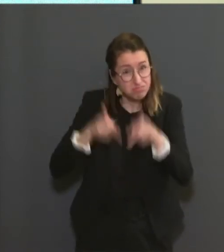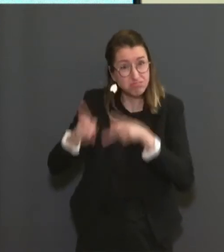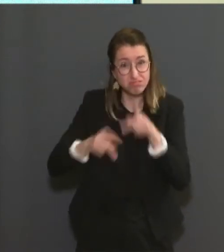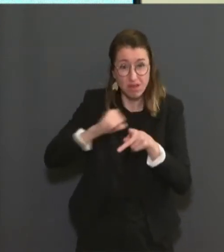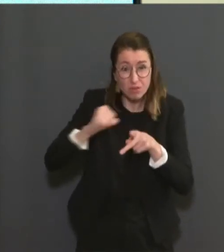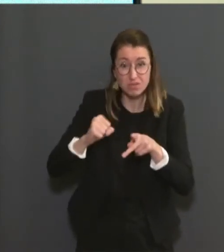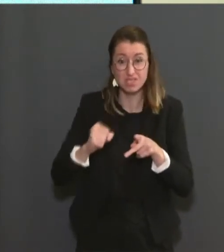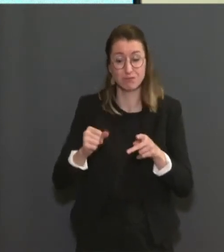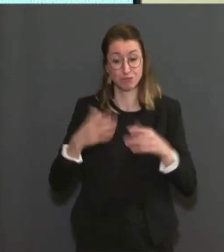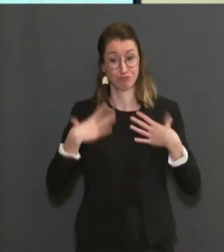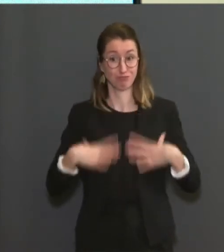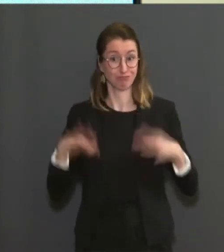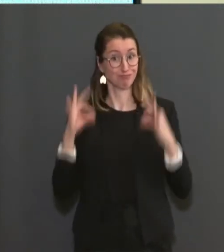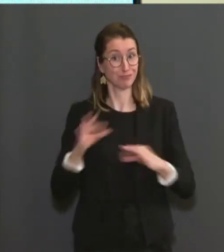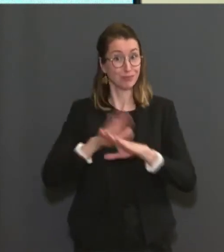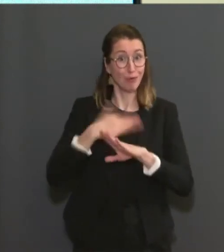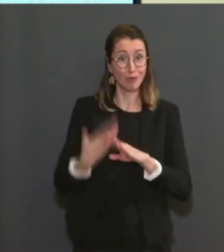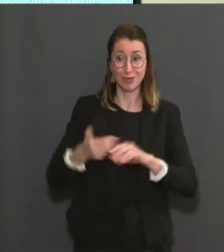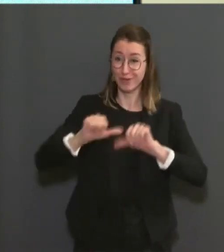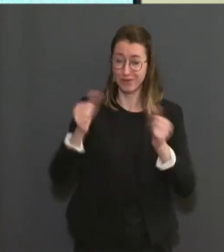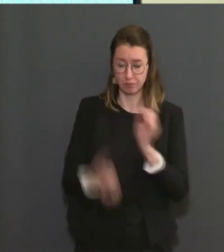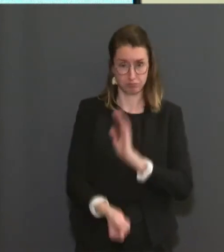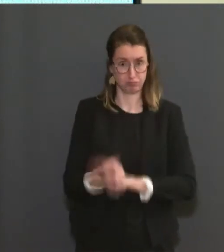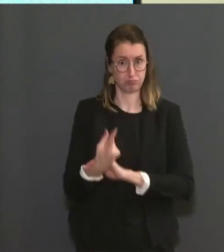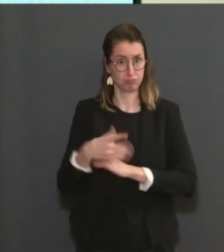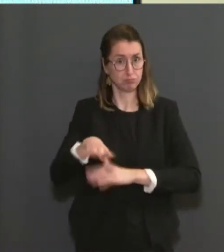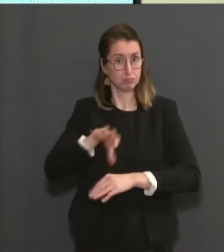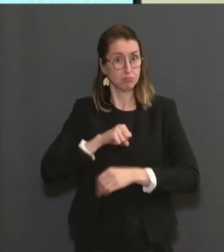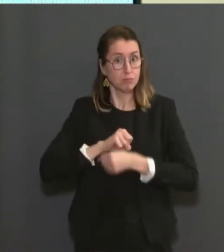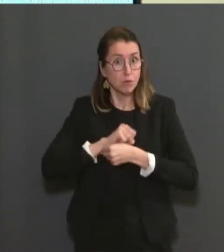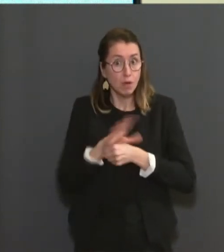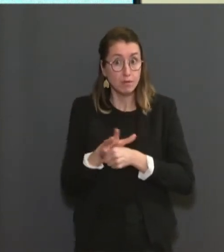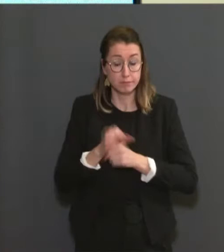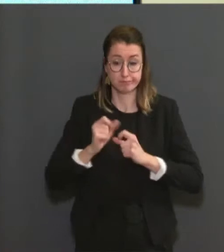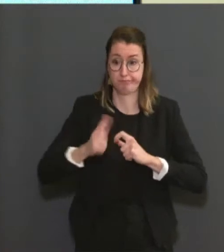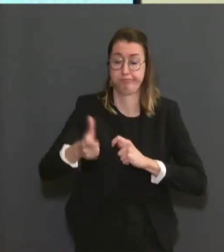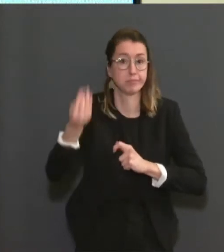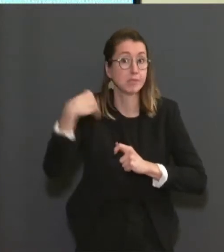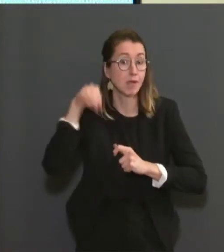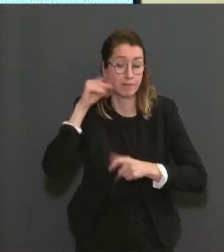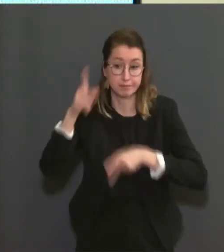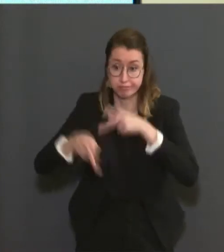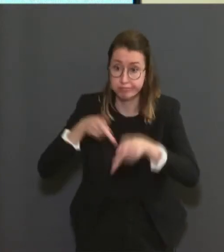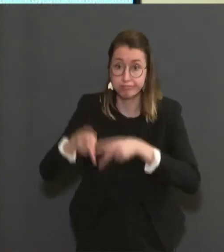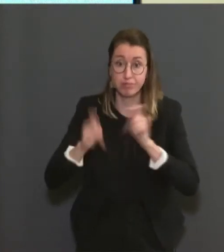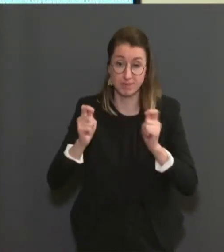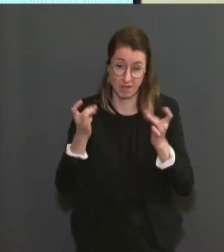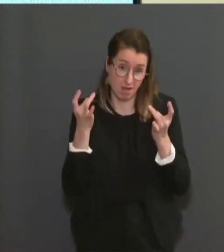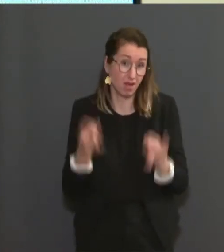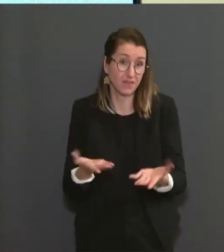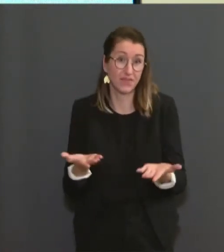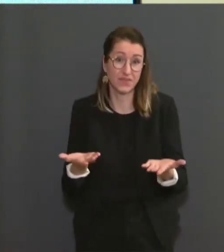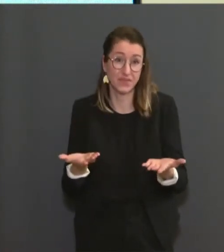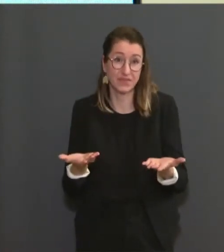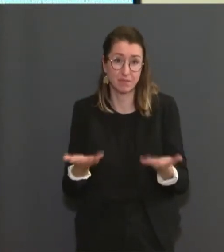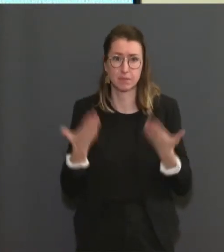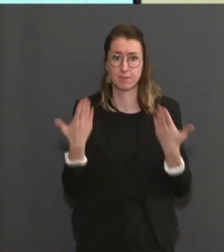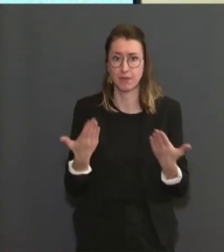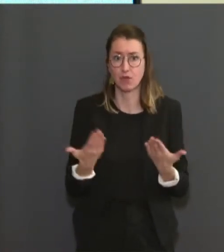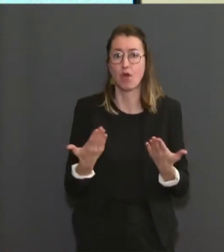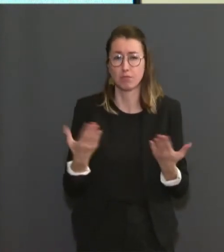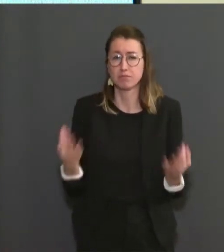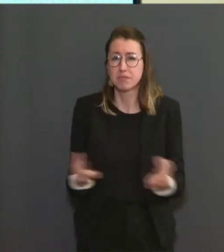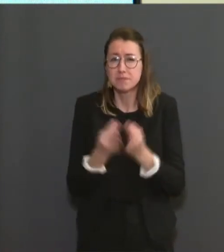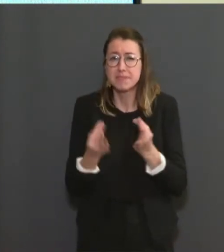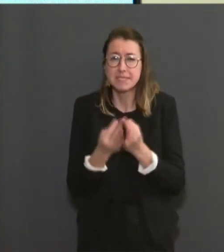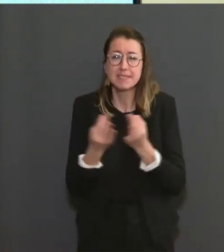ailleurs, au préalable. Ces données nous donnent une première idée du profil des patients. On aura une analyse plus complète des choses, bien sûr,